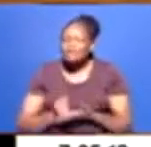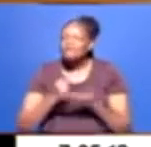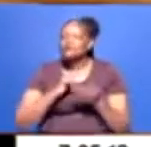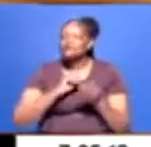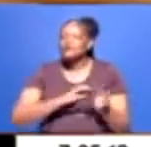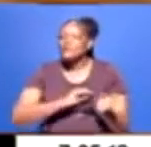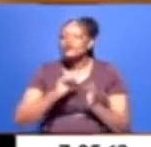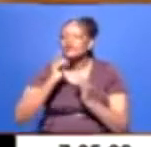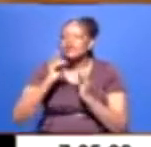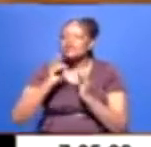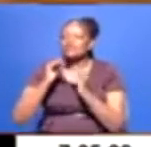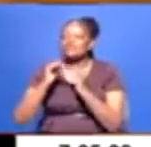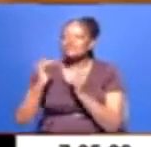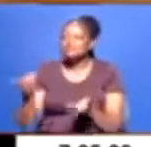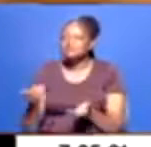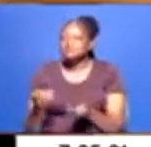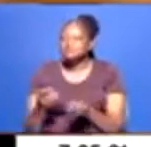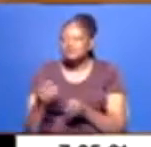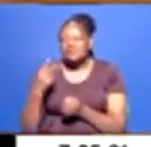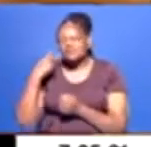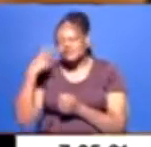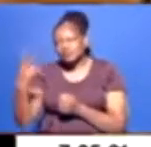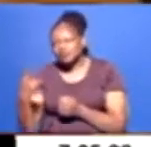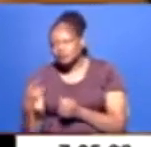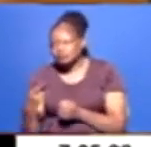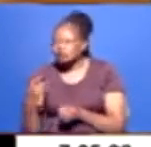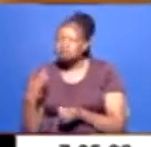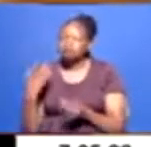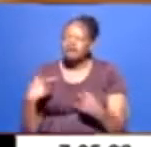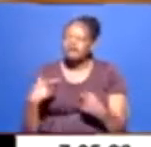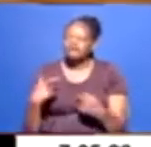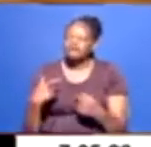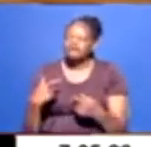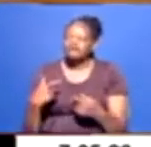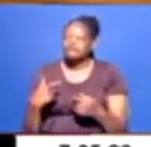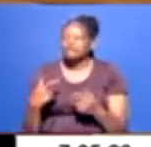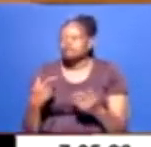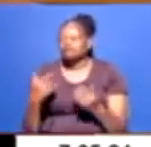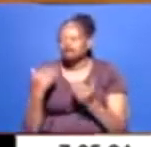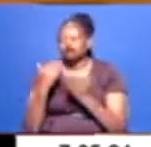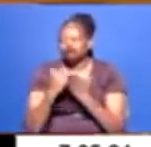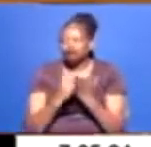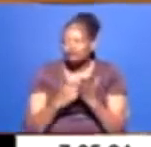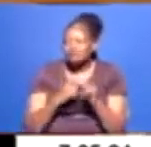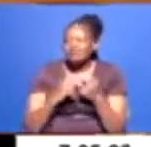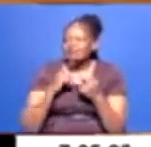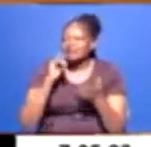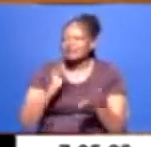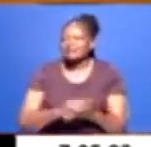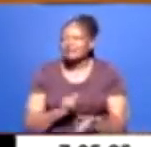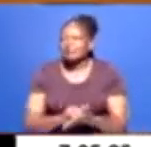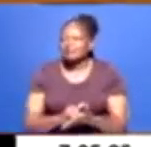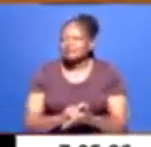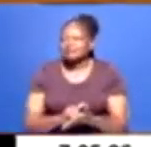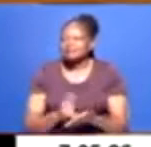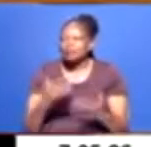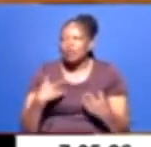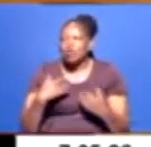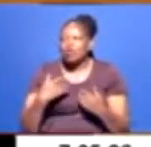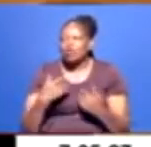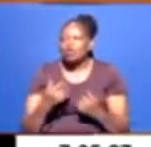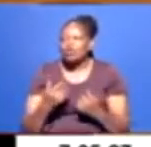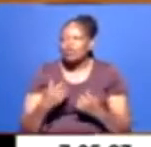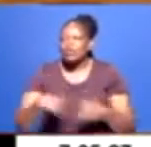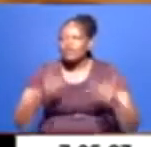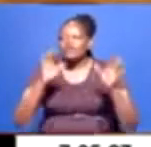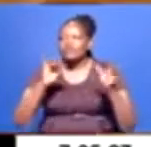certain sets of principles of what you think you should do. But if somebody wants to tell me that they want to leave the marriage